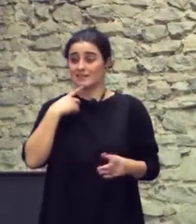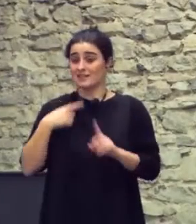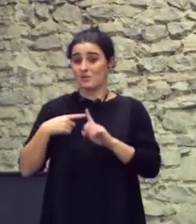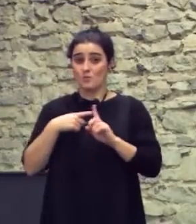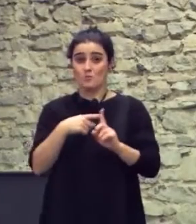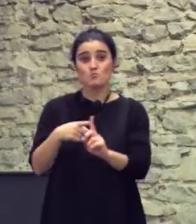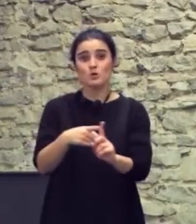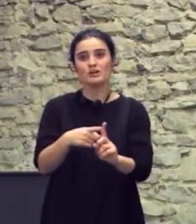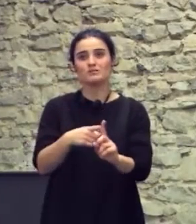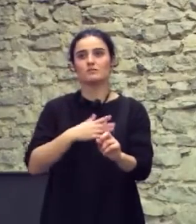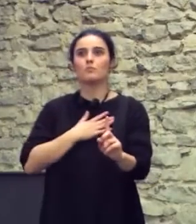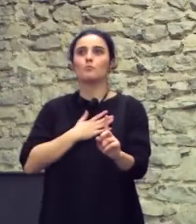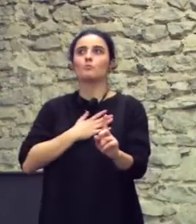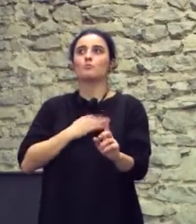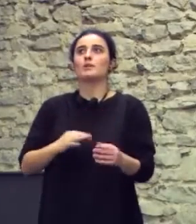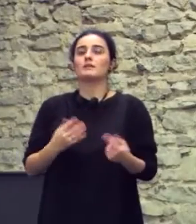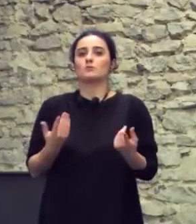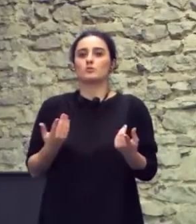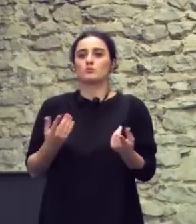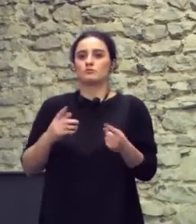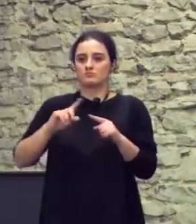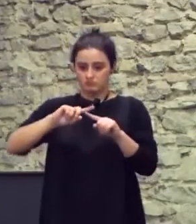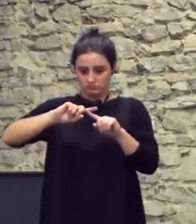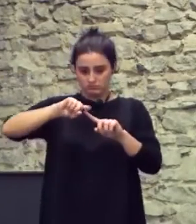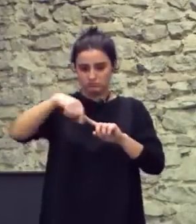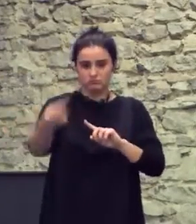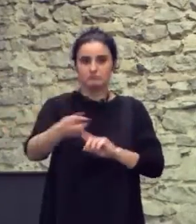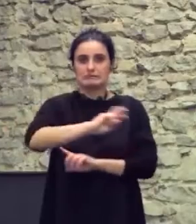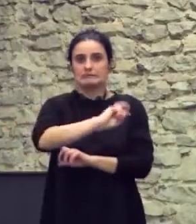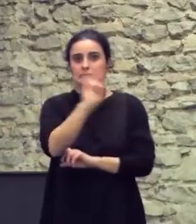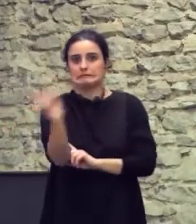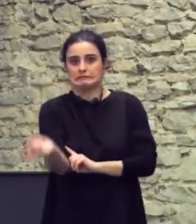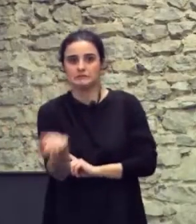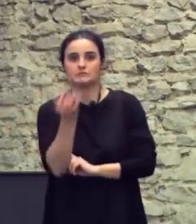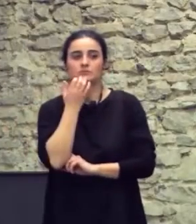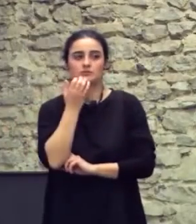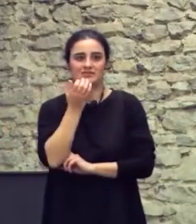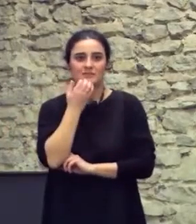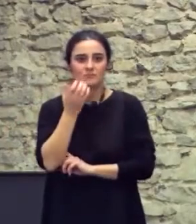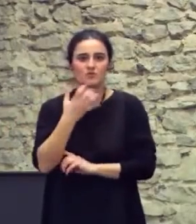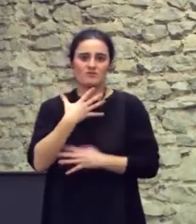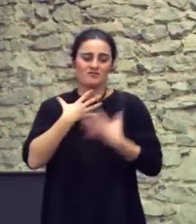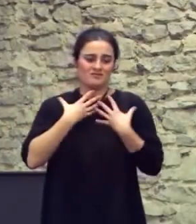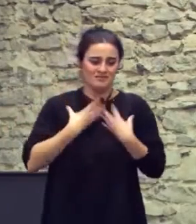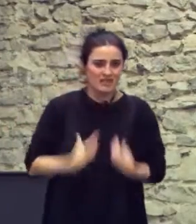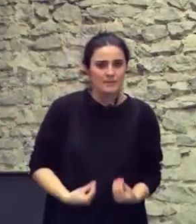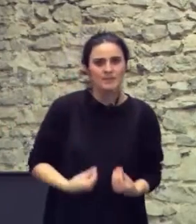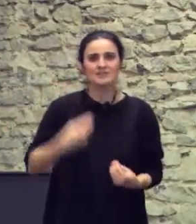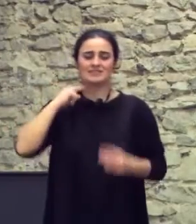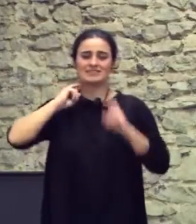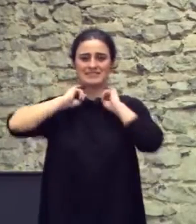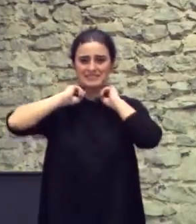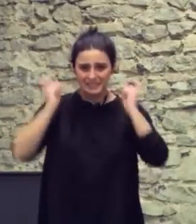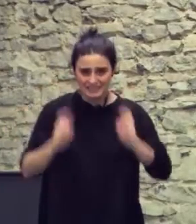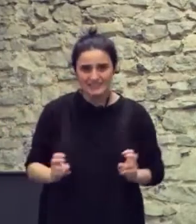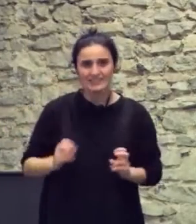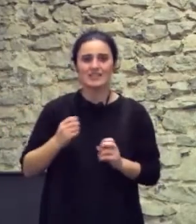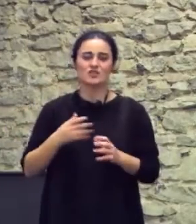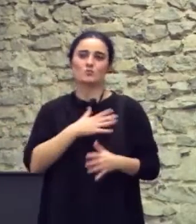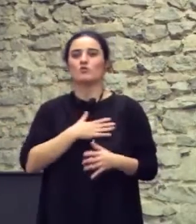izan ditzakela efektu ugari, haien artean amorrua, depresioa, estresa,